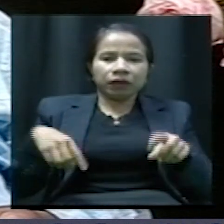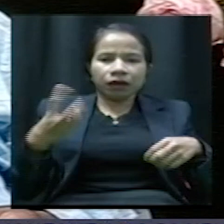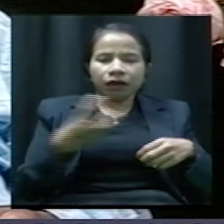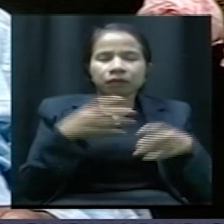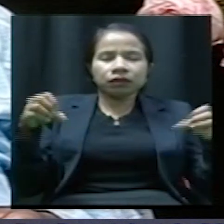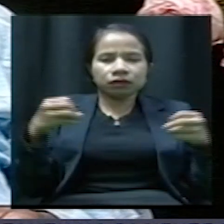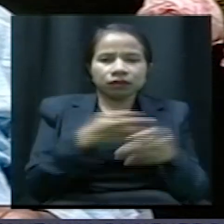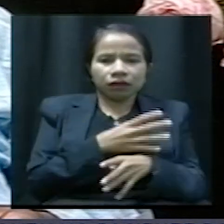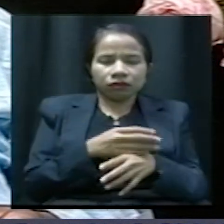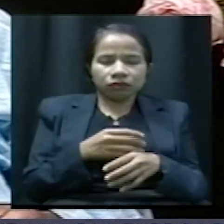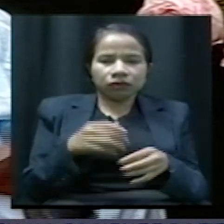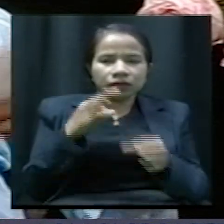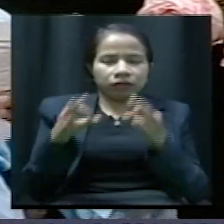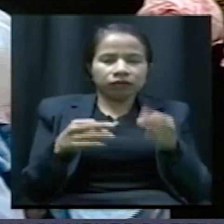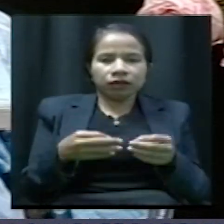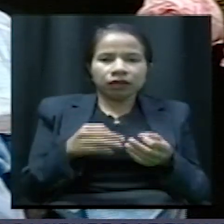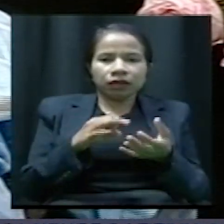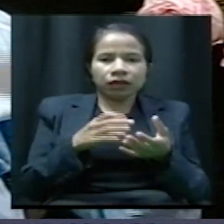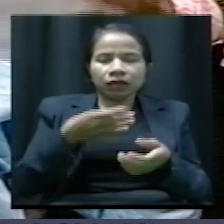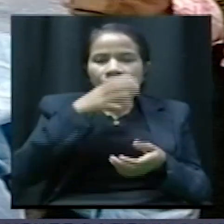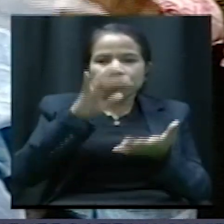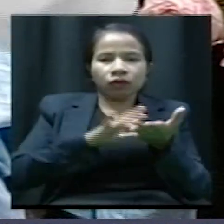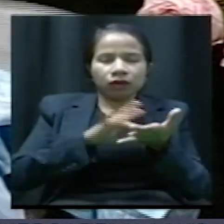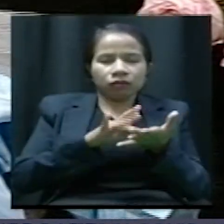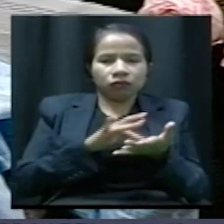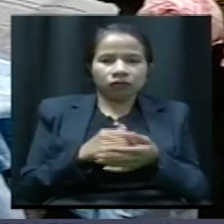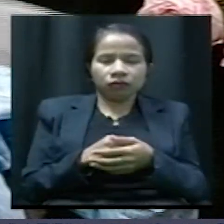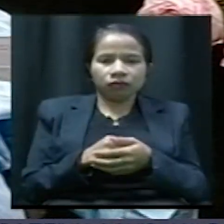ami tau maski nia san nia hemo emoruktiva na buat ansan